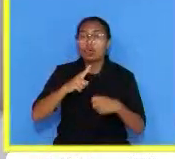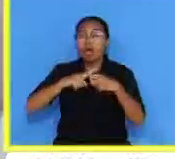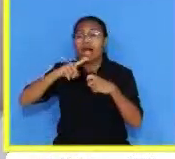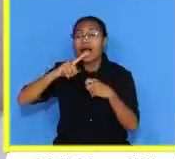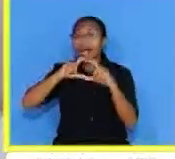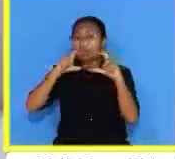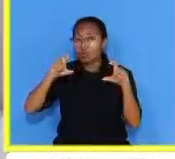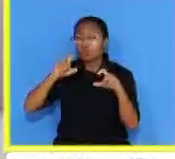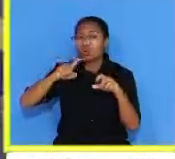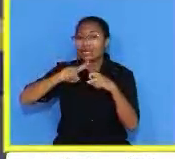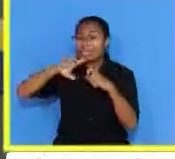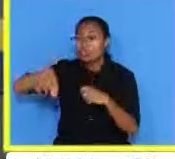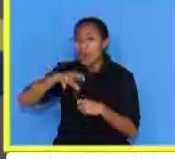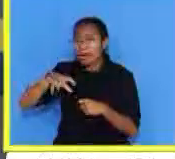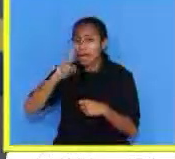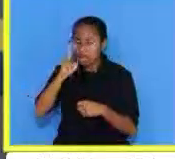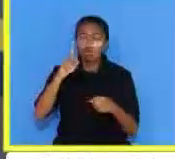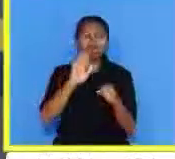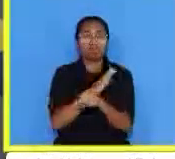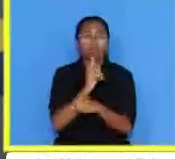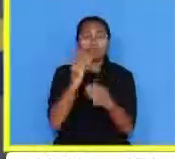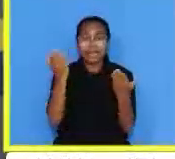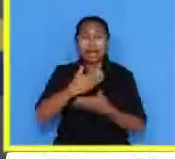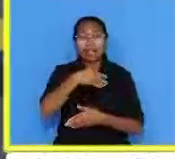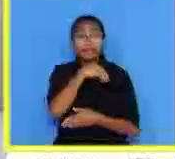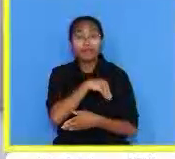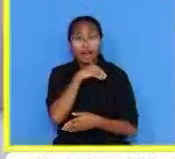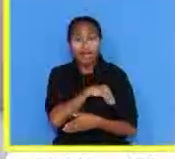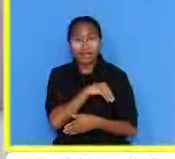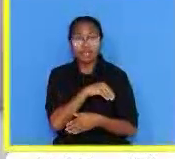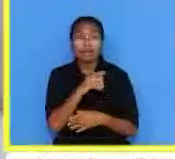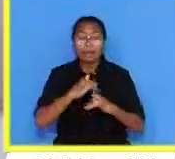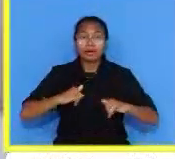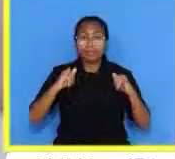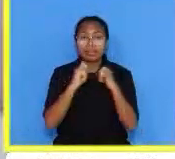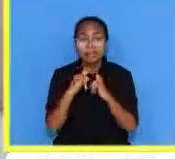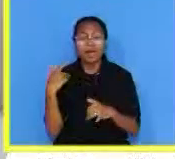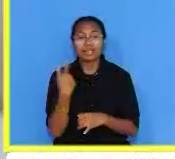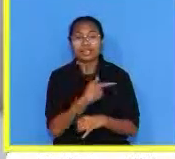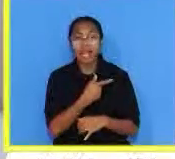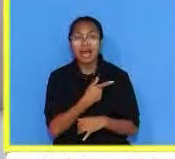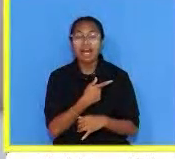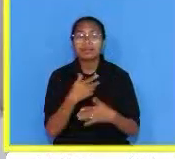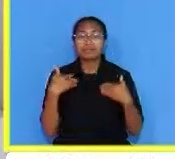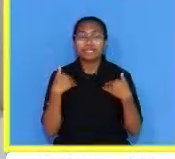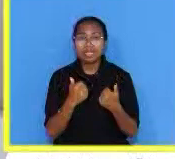cukup. Jadi silahkan dimanfaatkan bersama-sama kita untuk